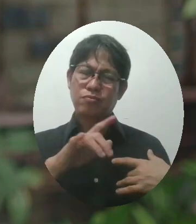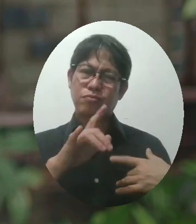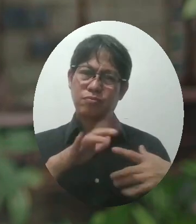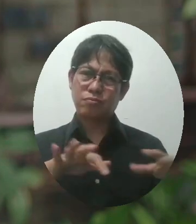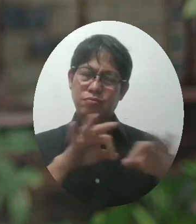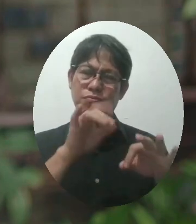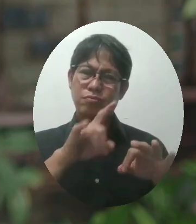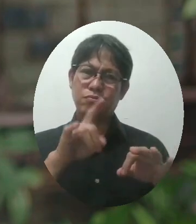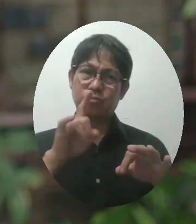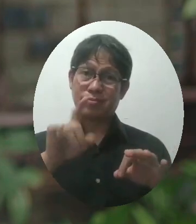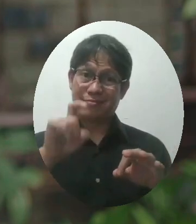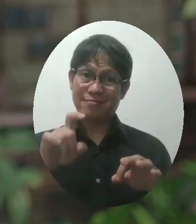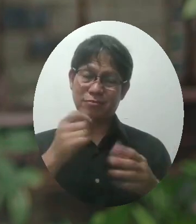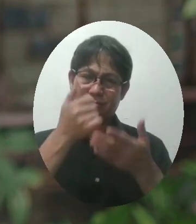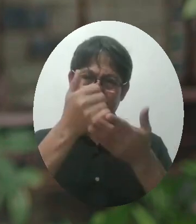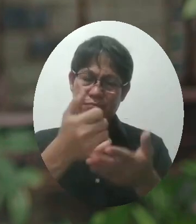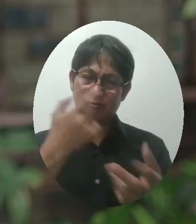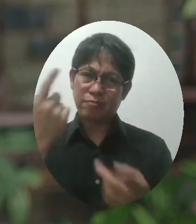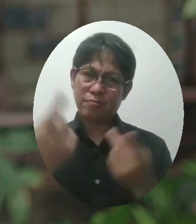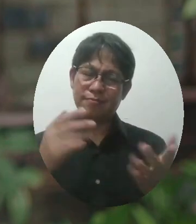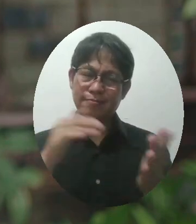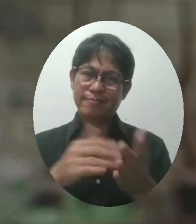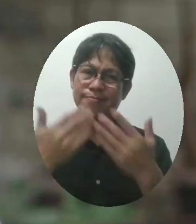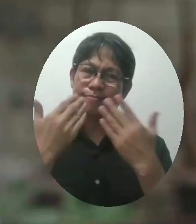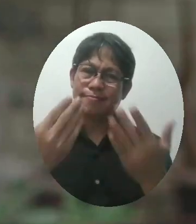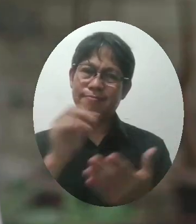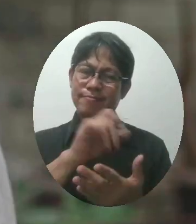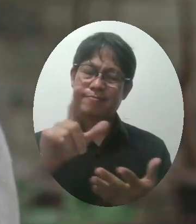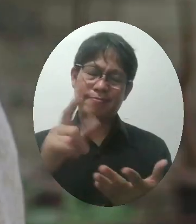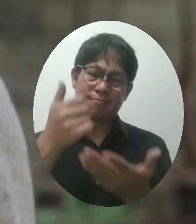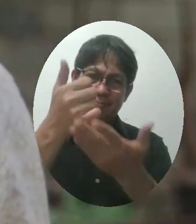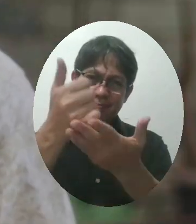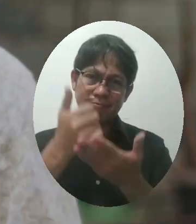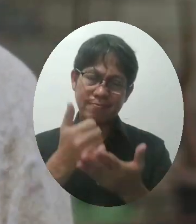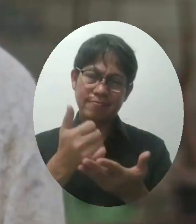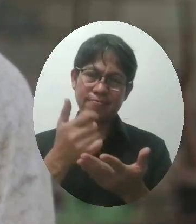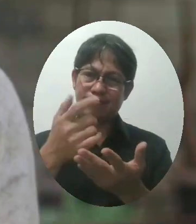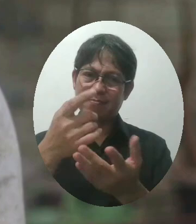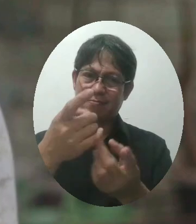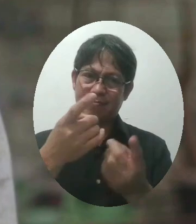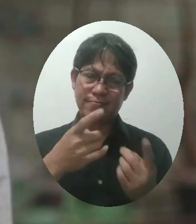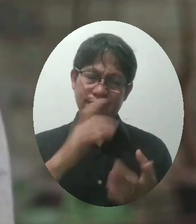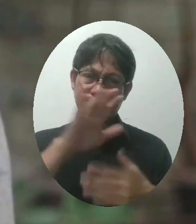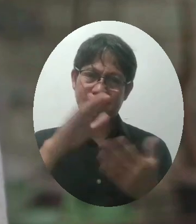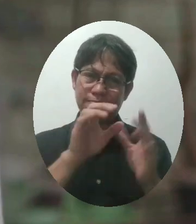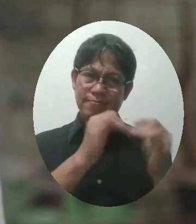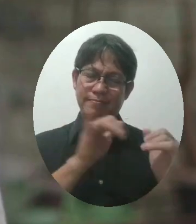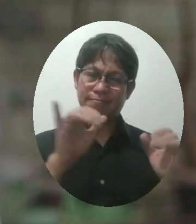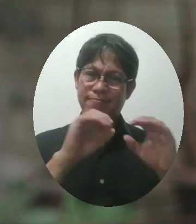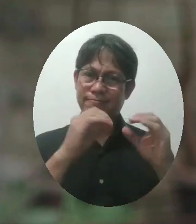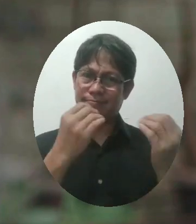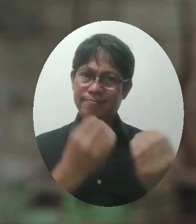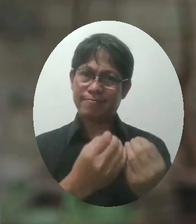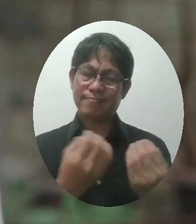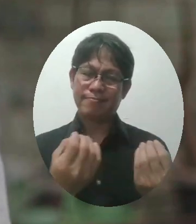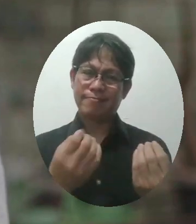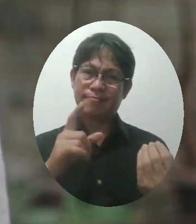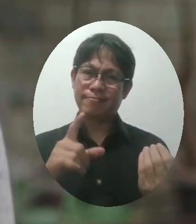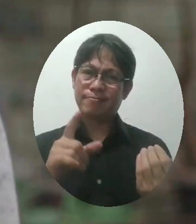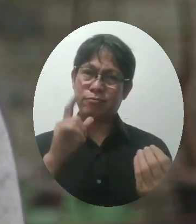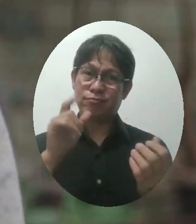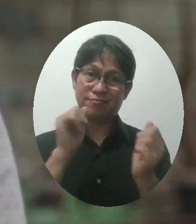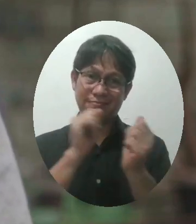ang bawat araw para makatulong sa kanila. Nagpapasalamat tayo sa lahat ng mga nagbibigay ng mga donasyon at lahat ng mga ahensya